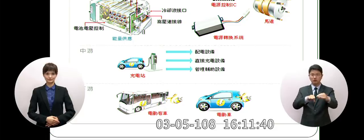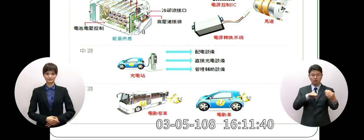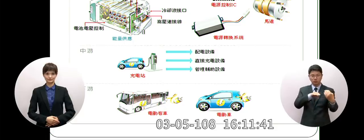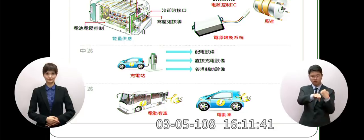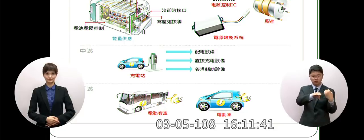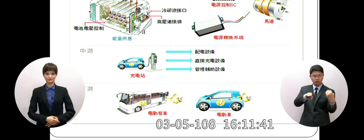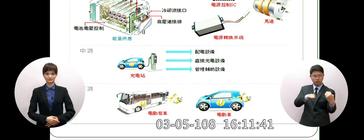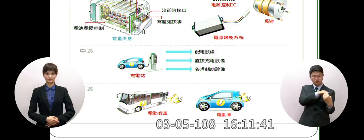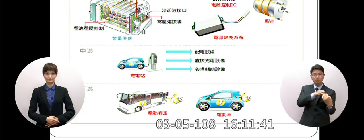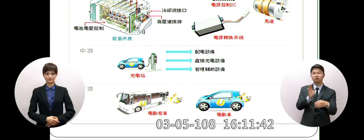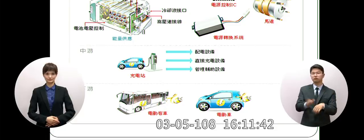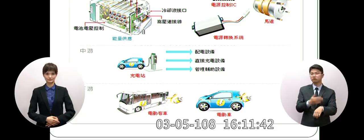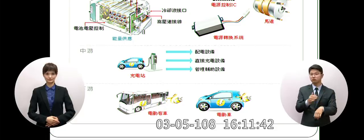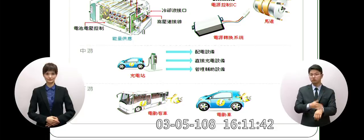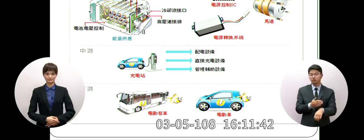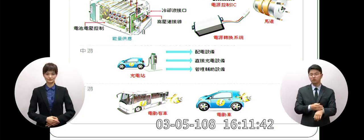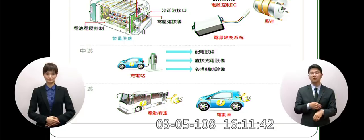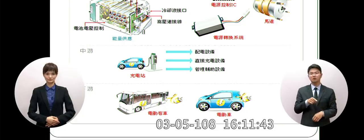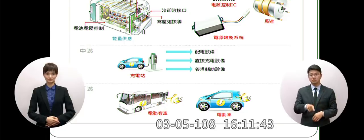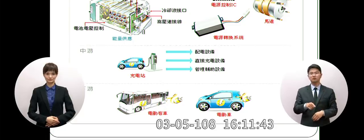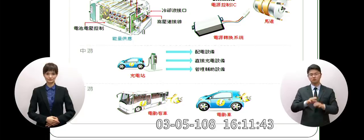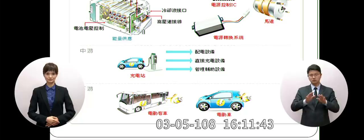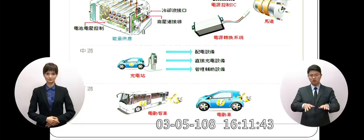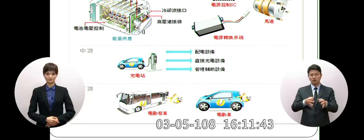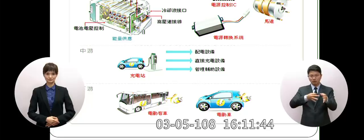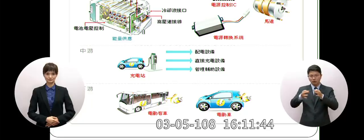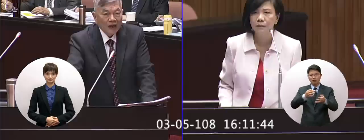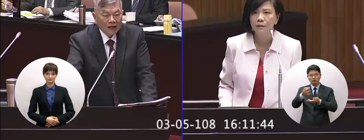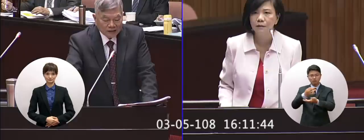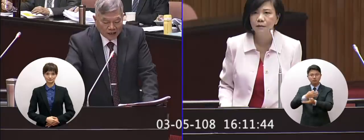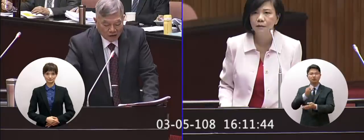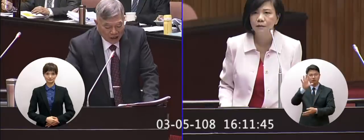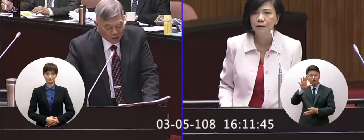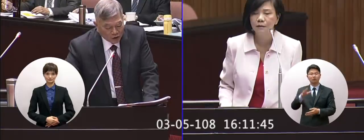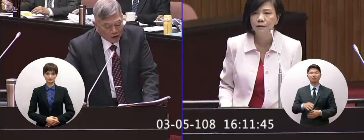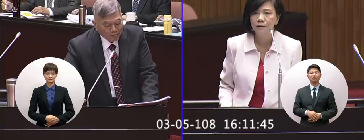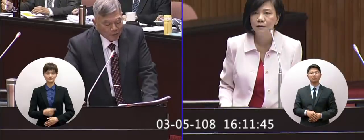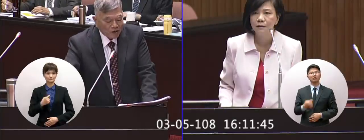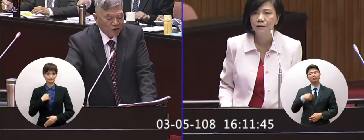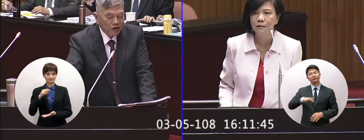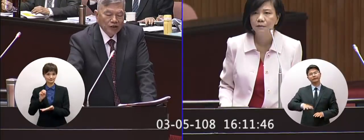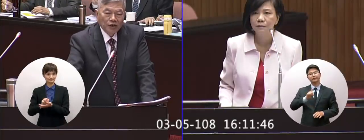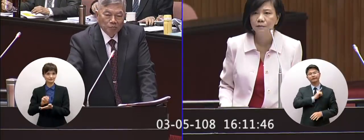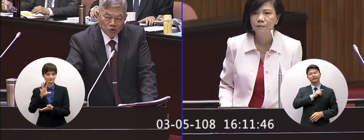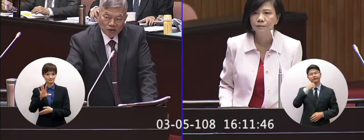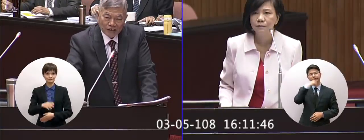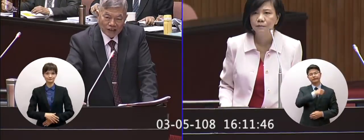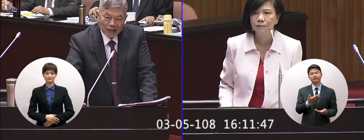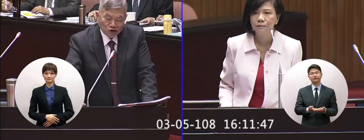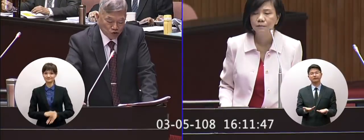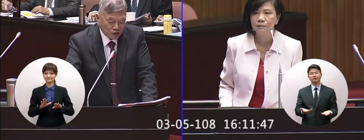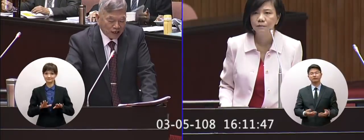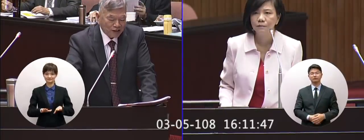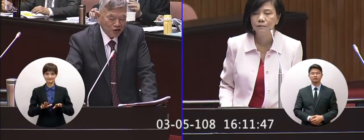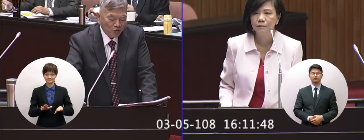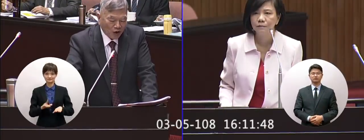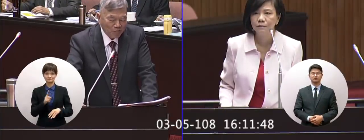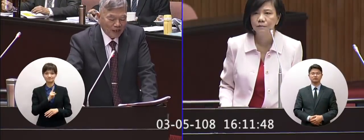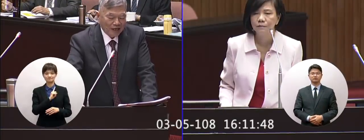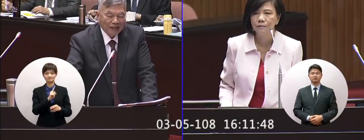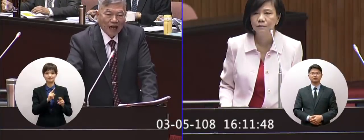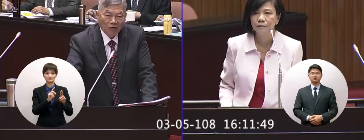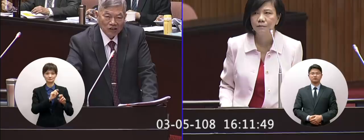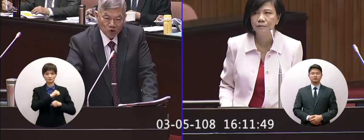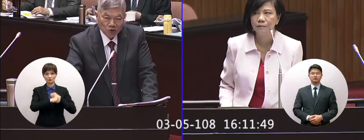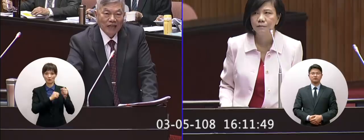车道去，所以已经可以商业化了。啊，我们呢？ 这我跟委员报告，目前在自驾车